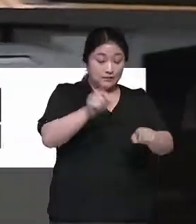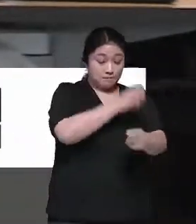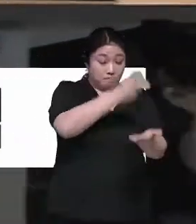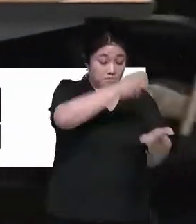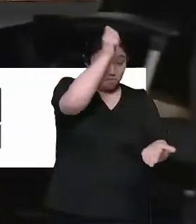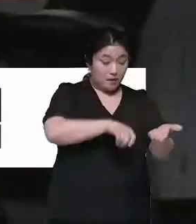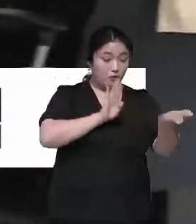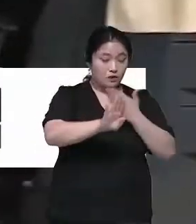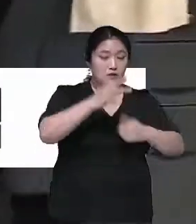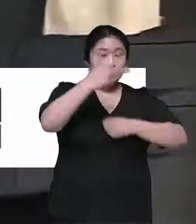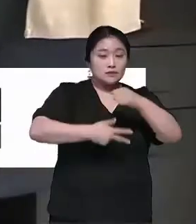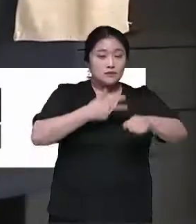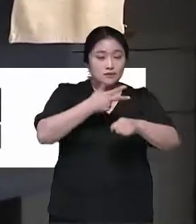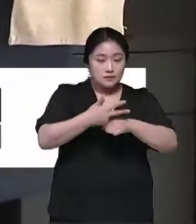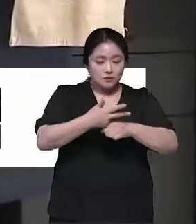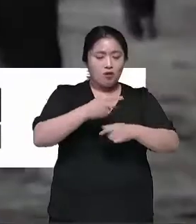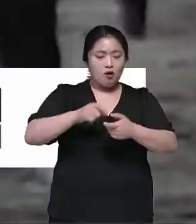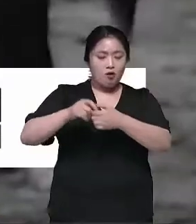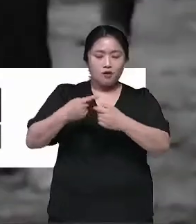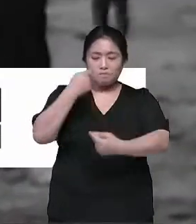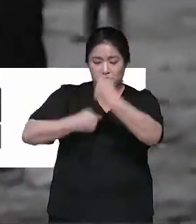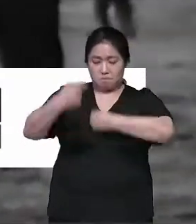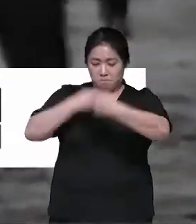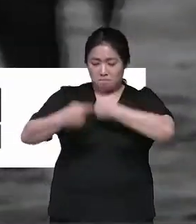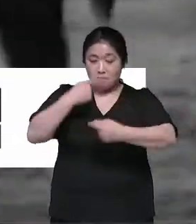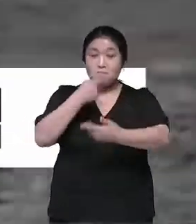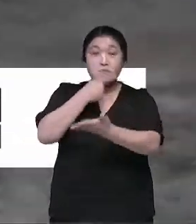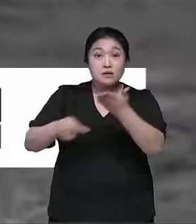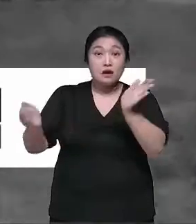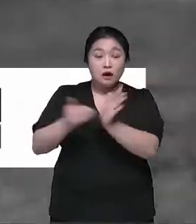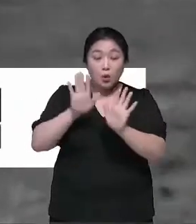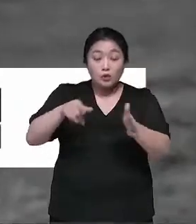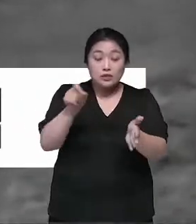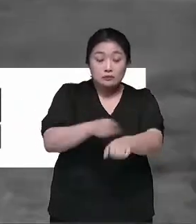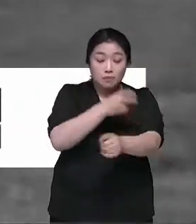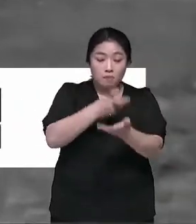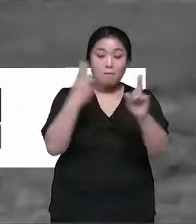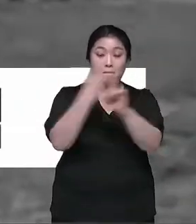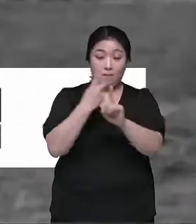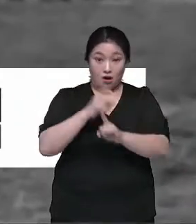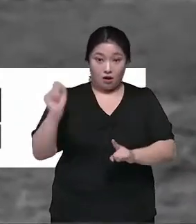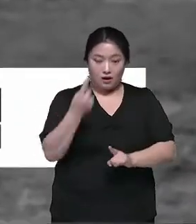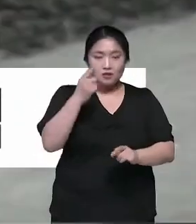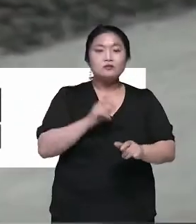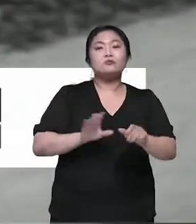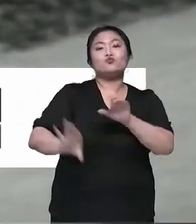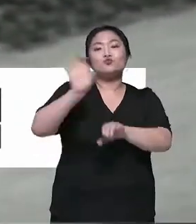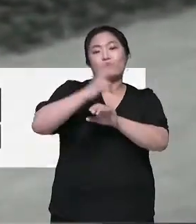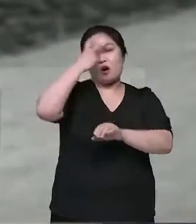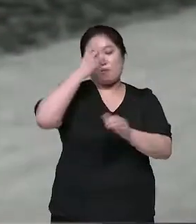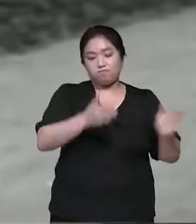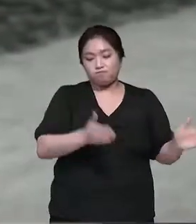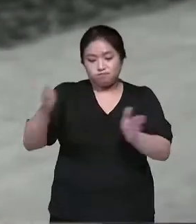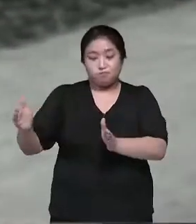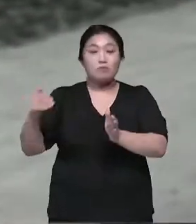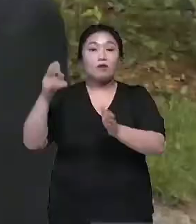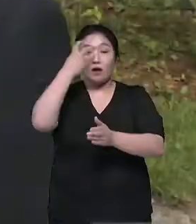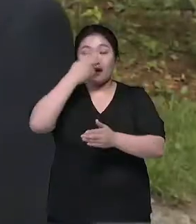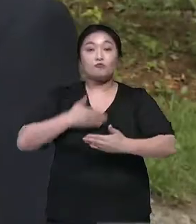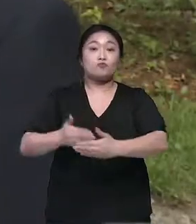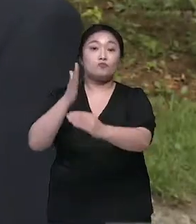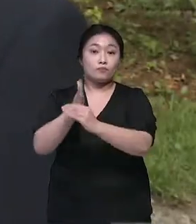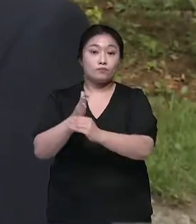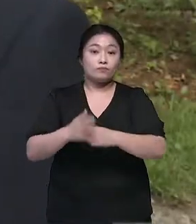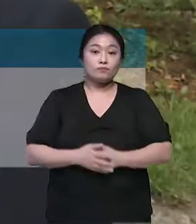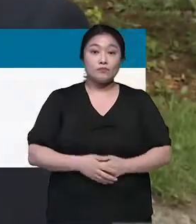뒤 7년간 피해자 신고를 받았고 올해 특별법 개정안이 통과되며 추가 진상조사를 준비하고 있습니다.